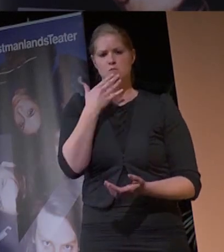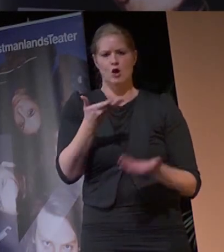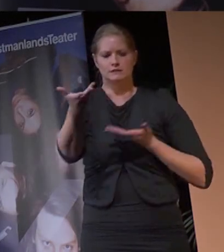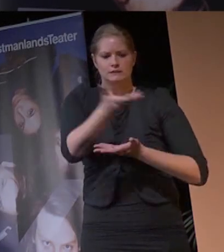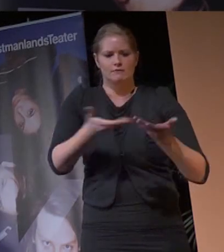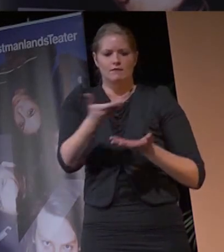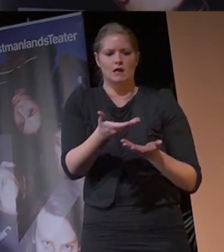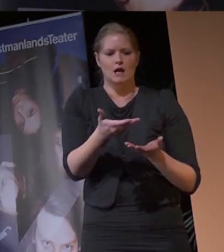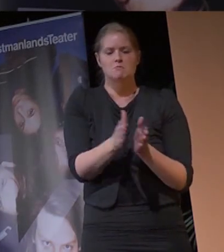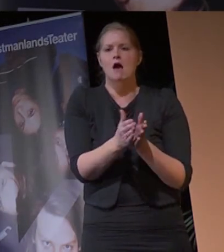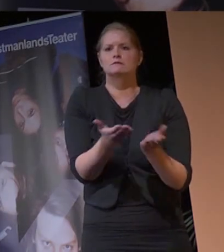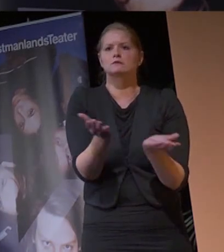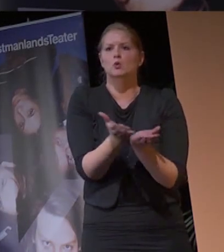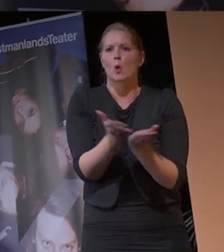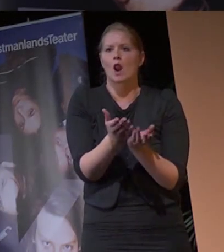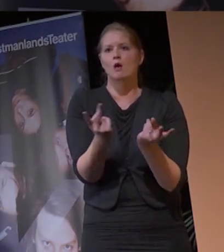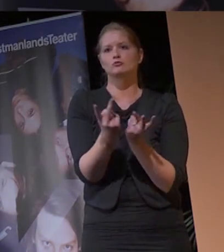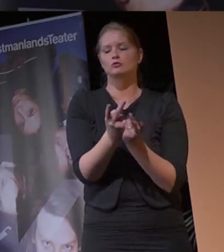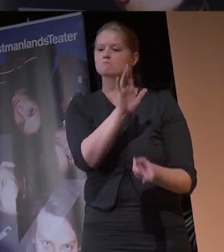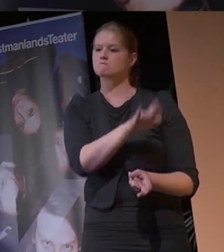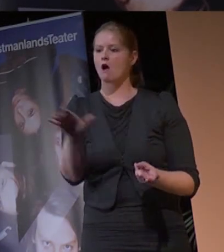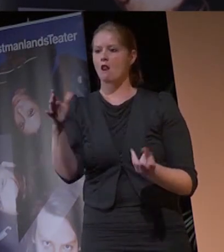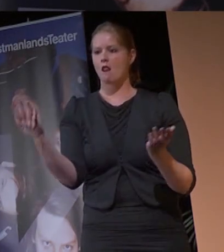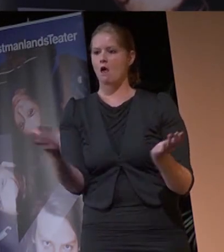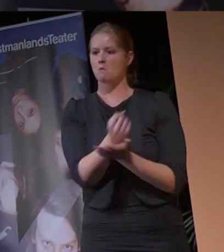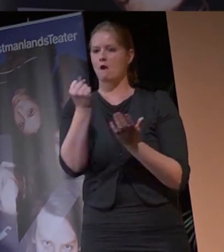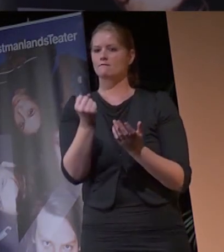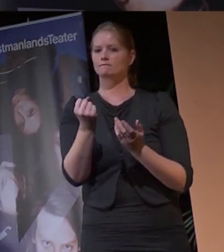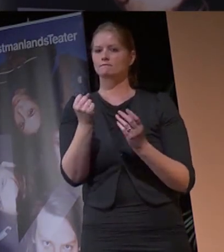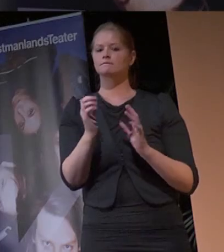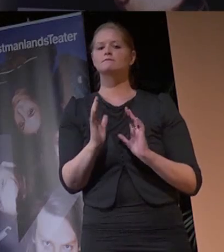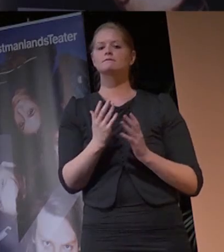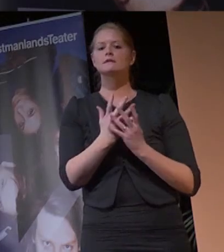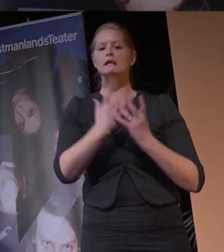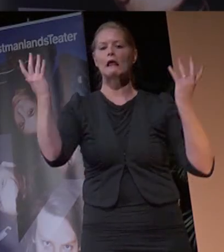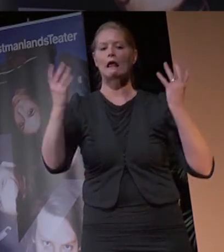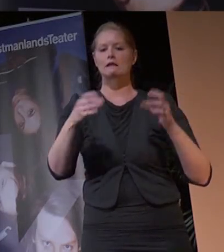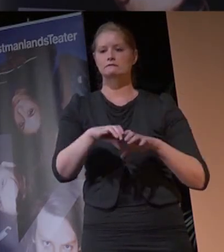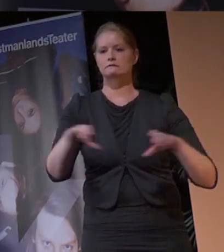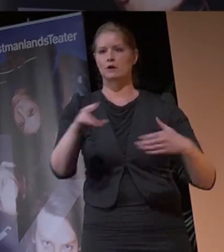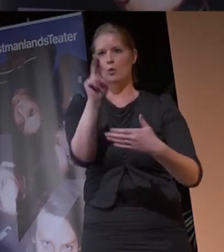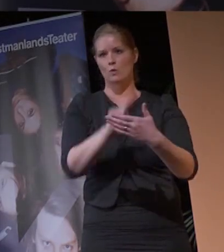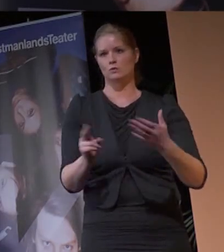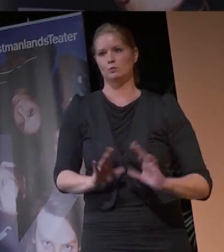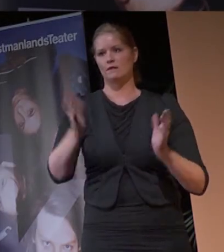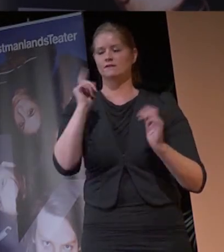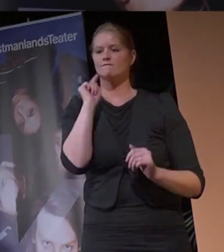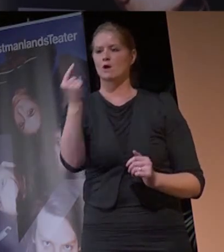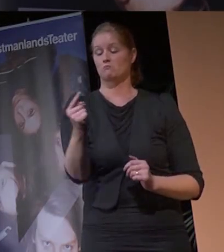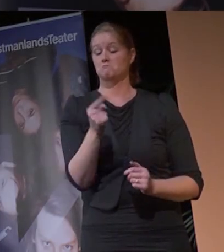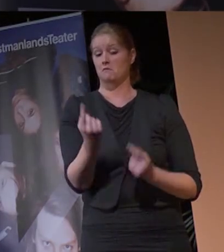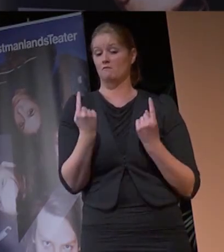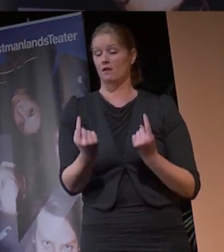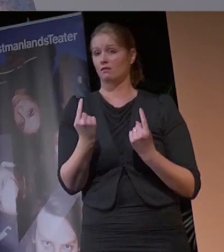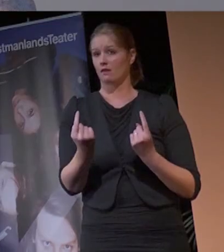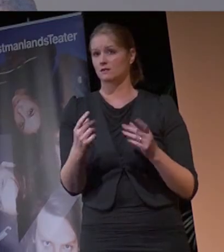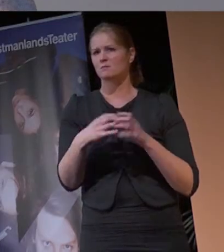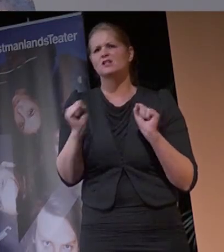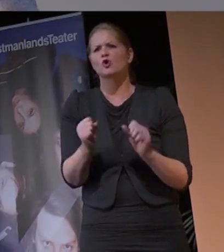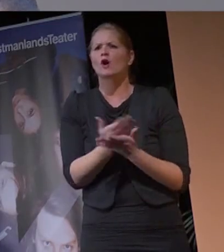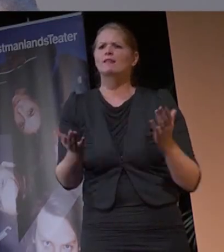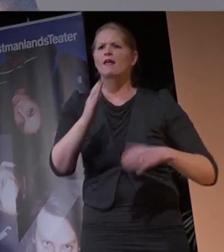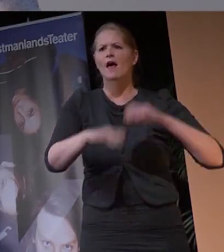skolan lyckas ge barnen flera scenkonstupplevelser varje år. Och det är ju fantastiskt. Men det ska ju inte